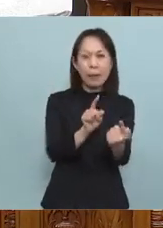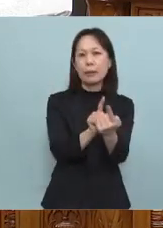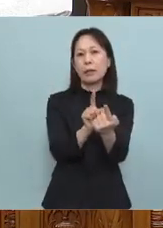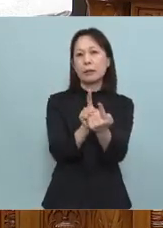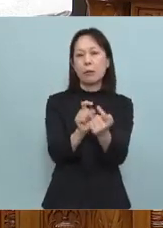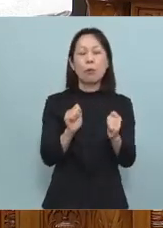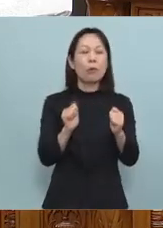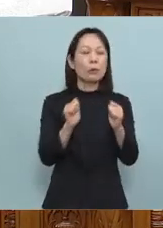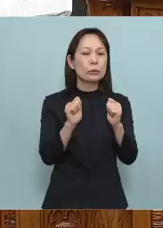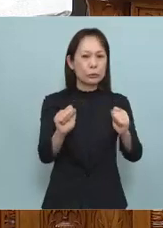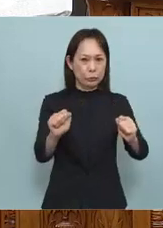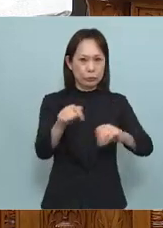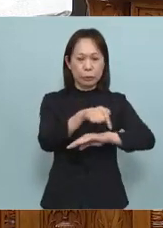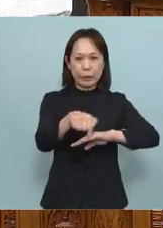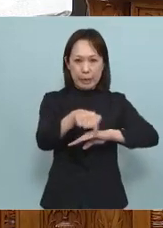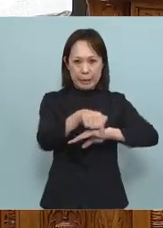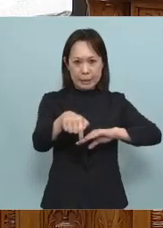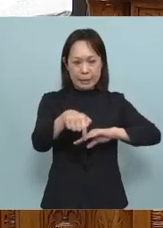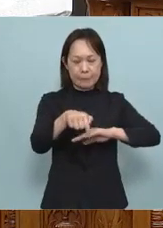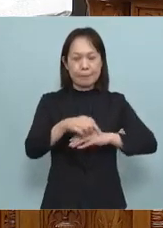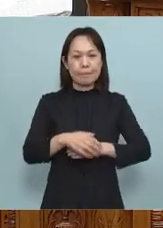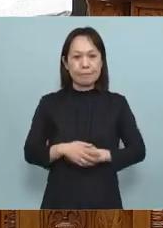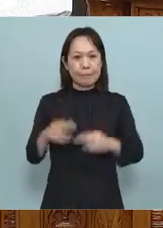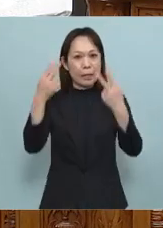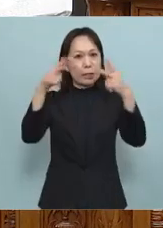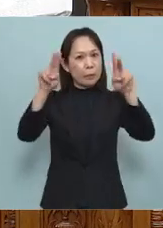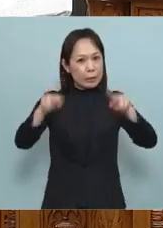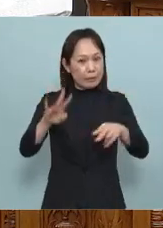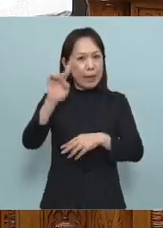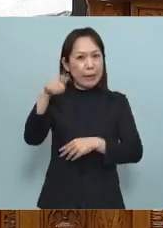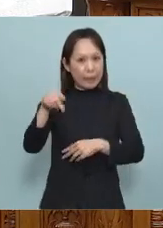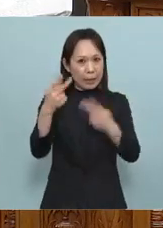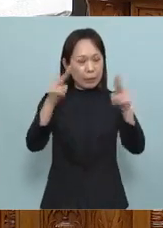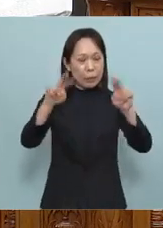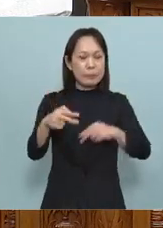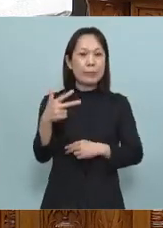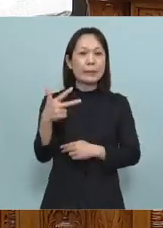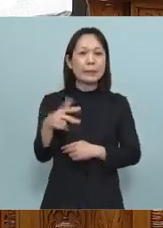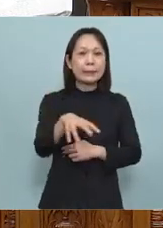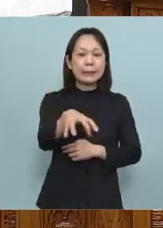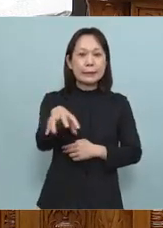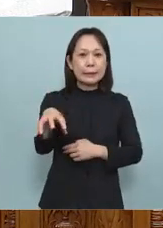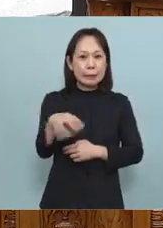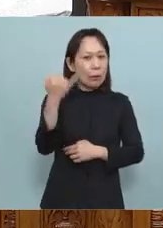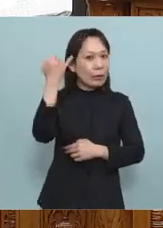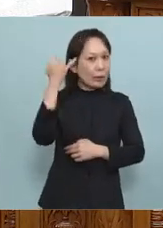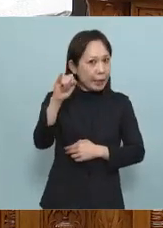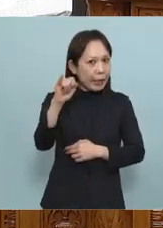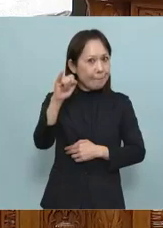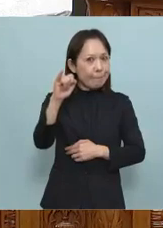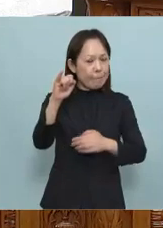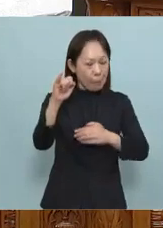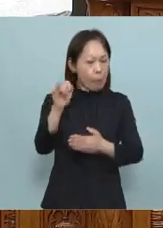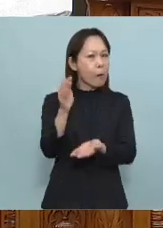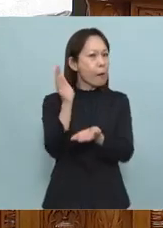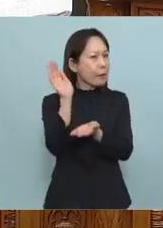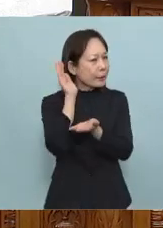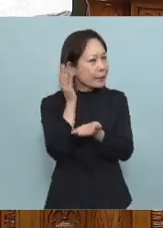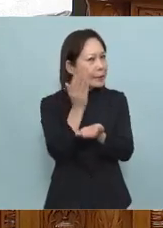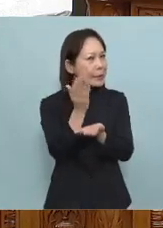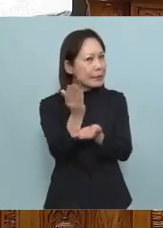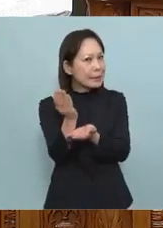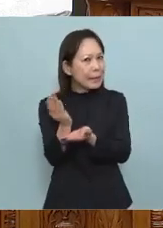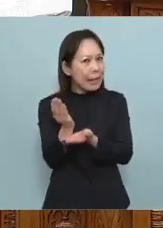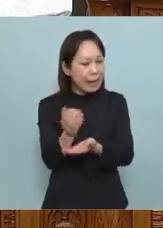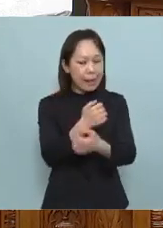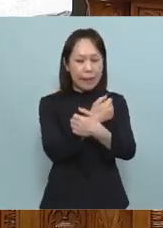しております。広島県広島市などの意見を丁寧に聞きながら検討